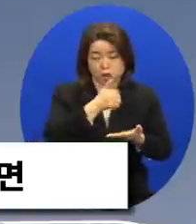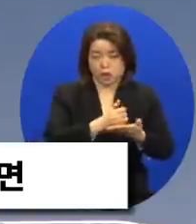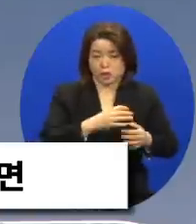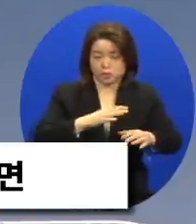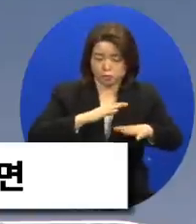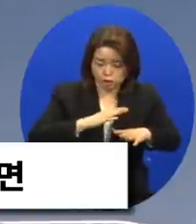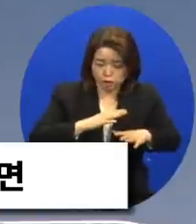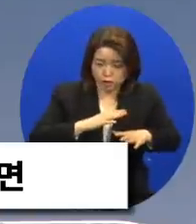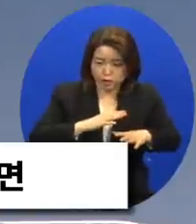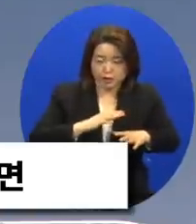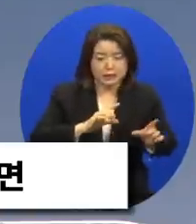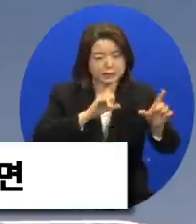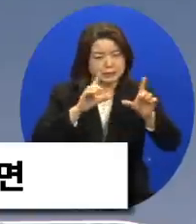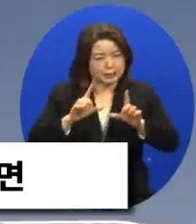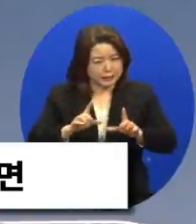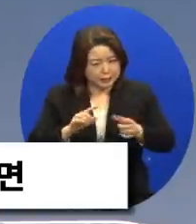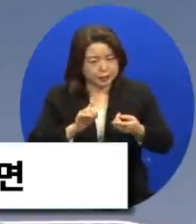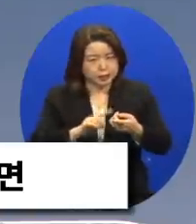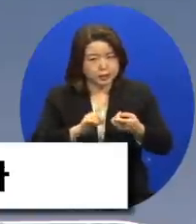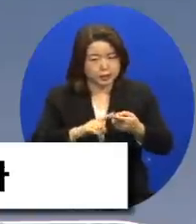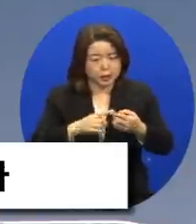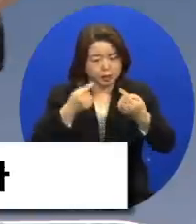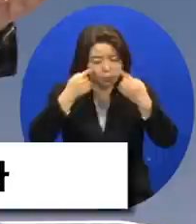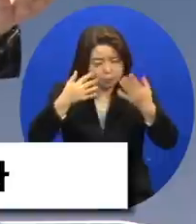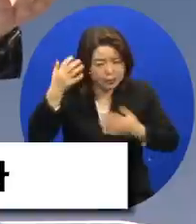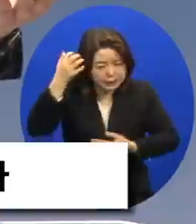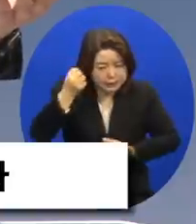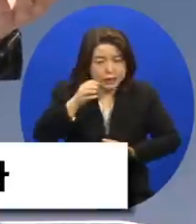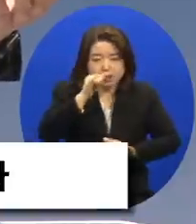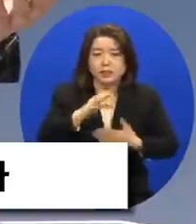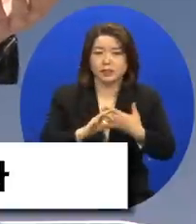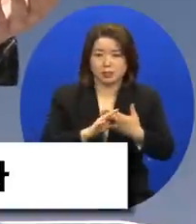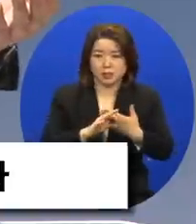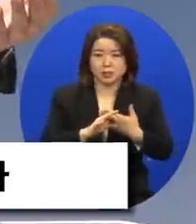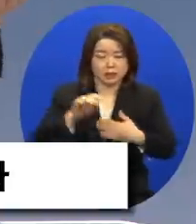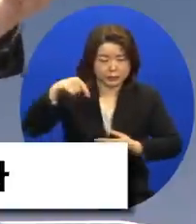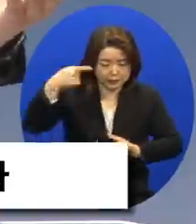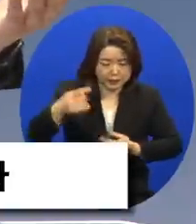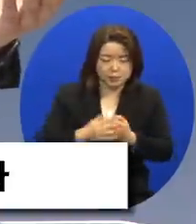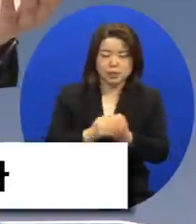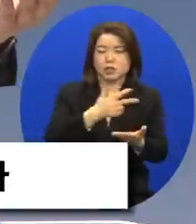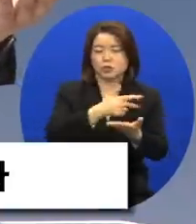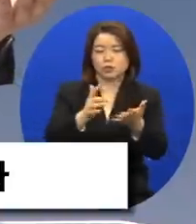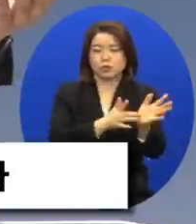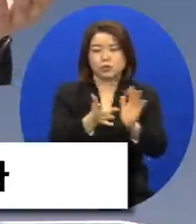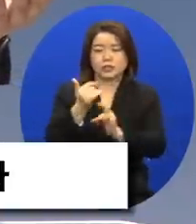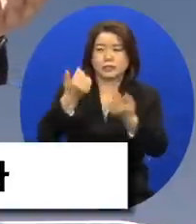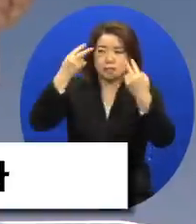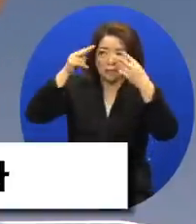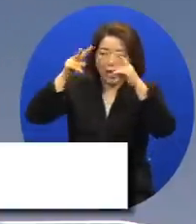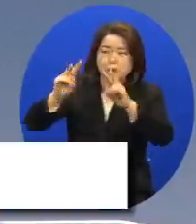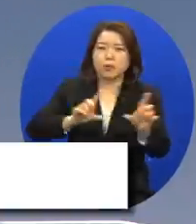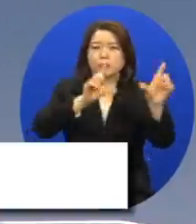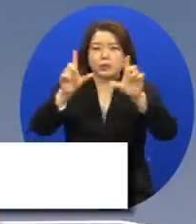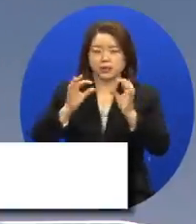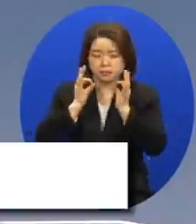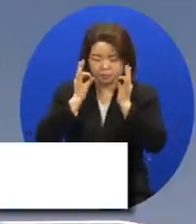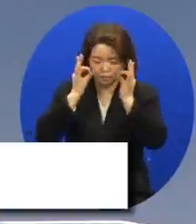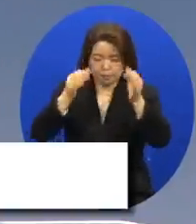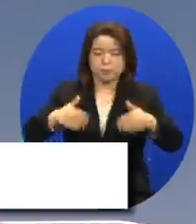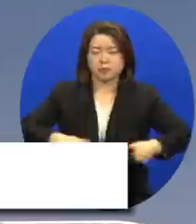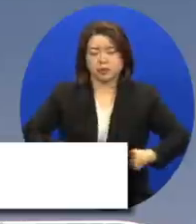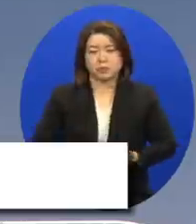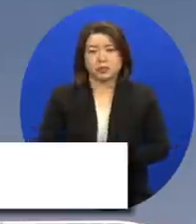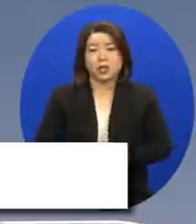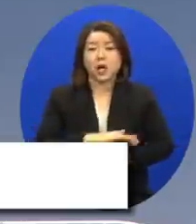인지 했다면 주 예수님을 바라보는 삶을 힘써야 한다는 것 우리에게